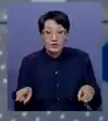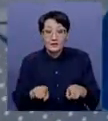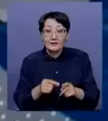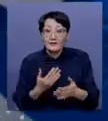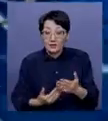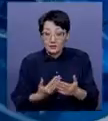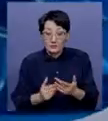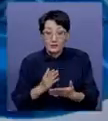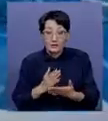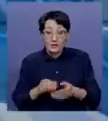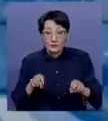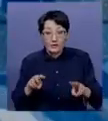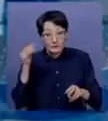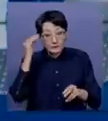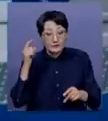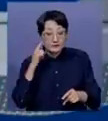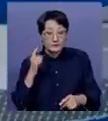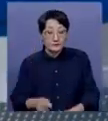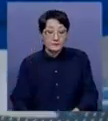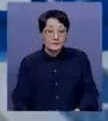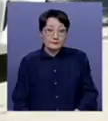кеңес береді? Маманның пікірін тыңдайық.